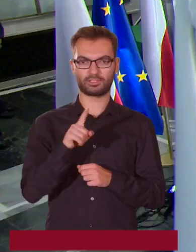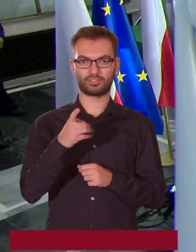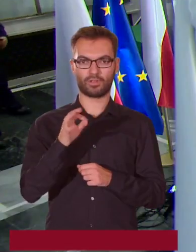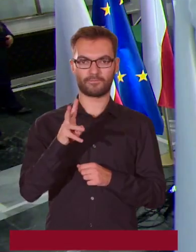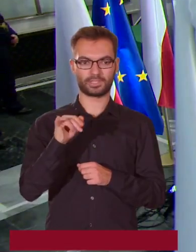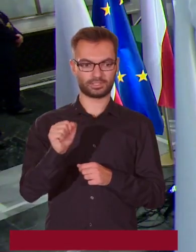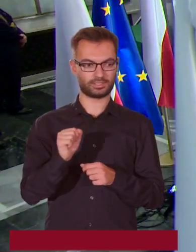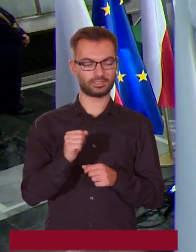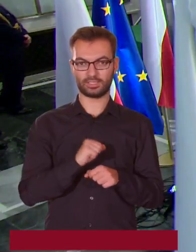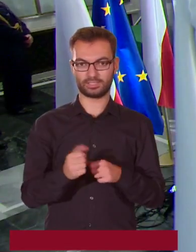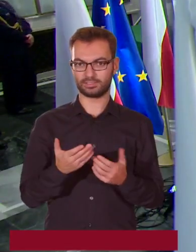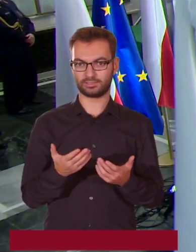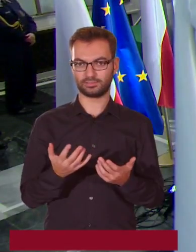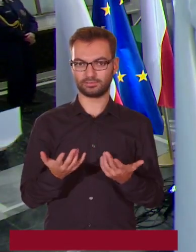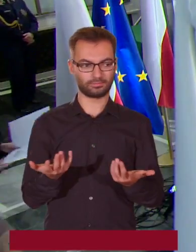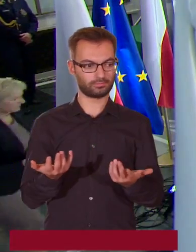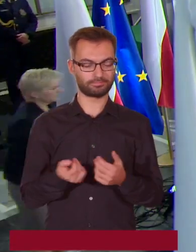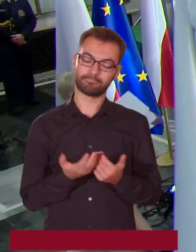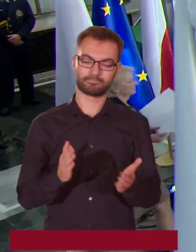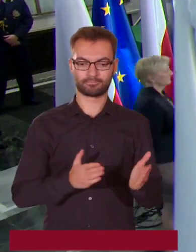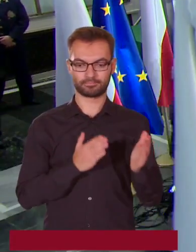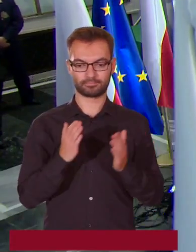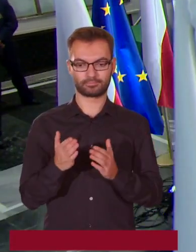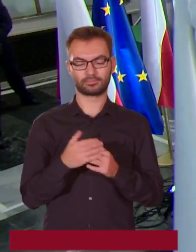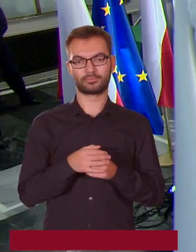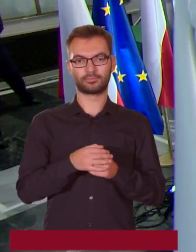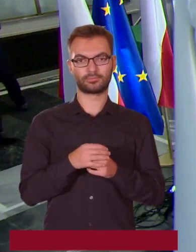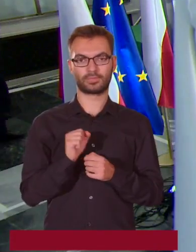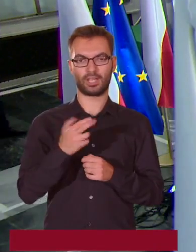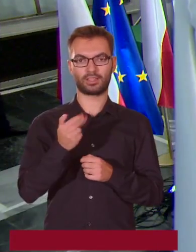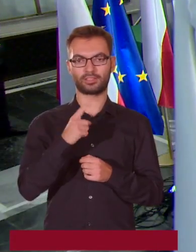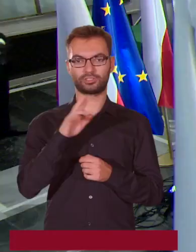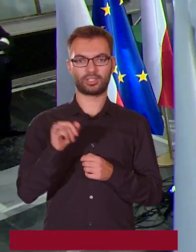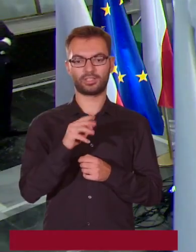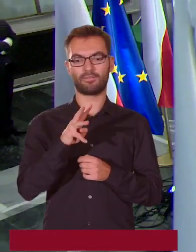To w takiej sytuacji poproszę pana Andrzeja Witolda Halickiego.